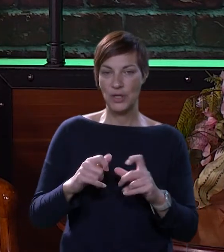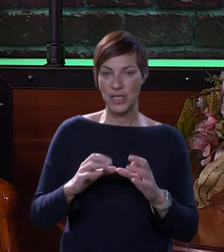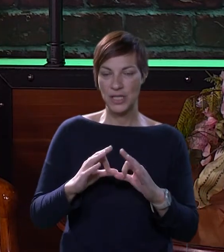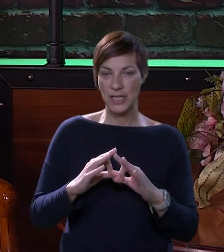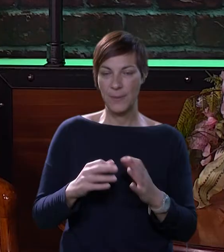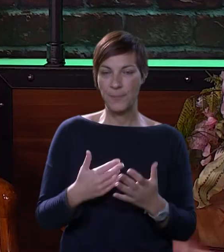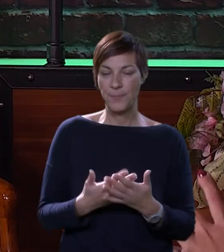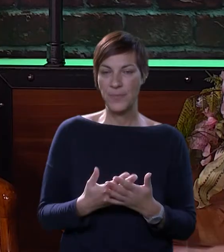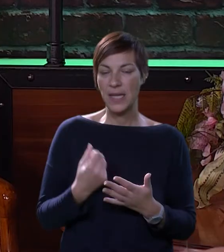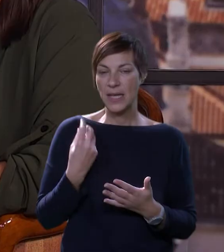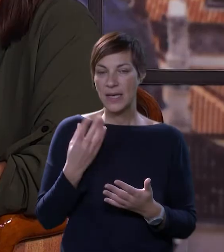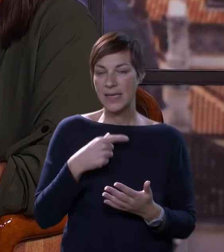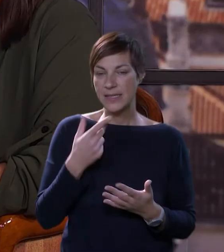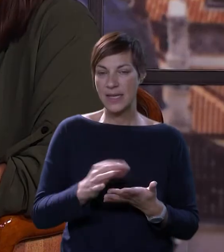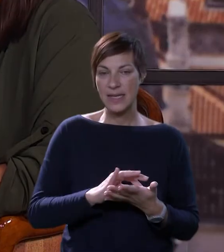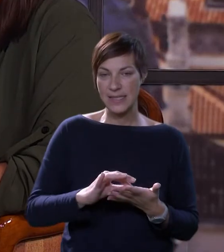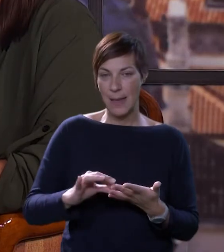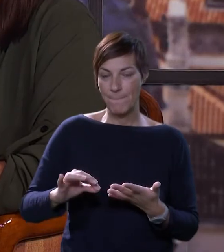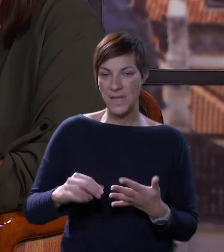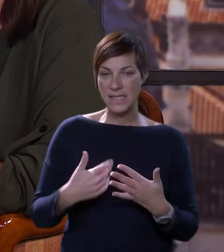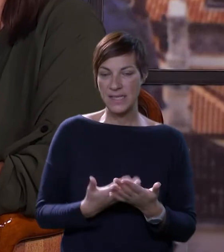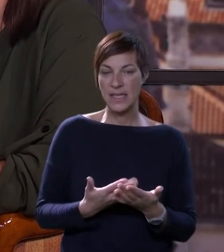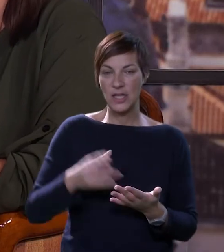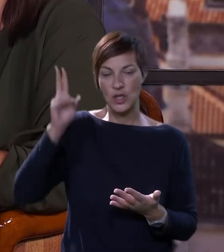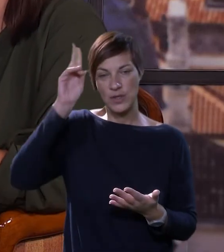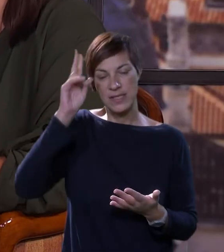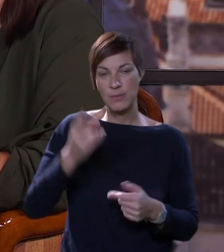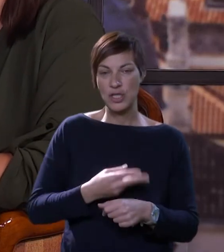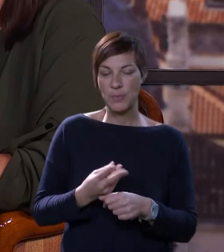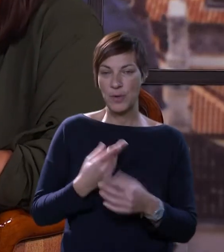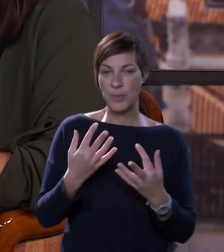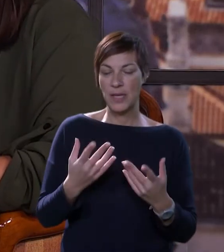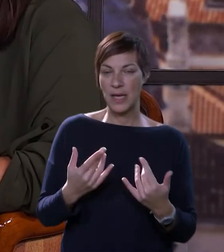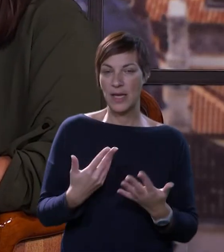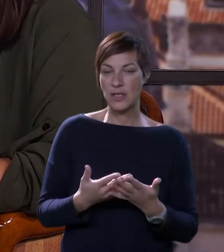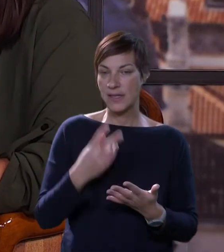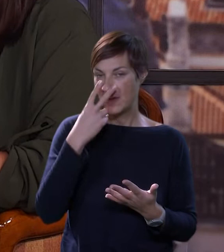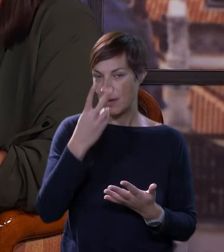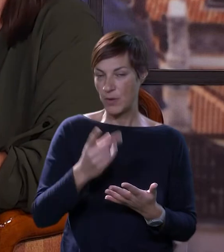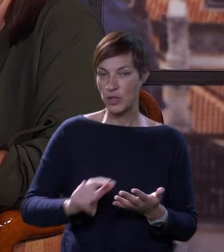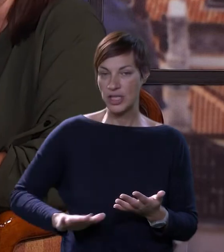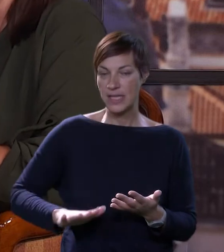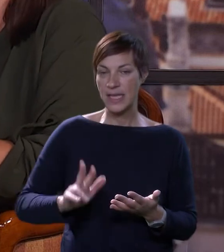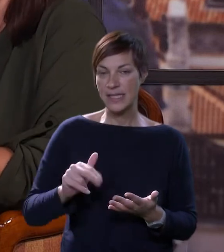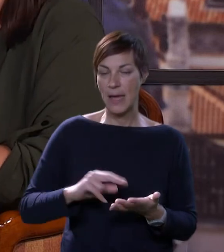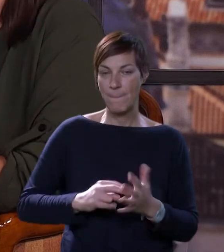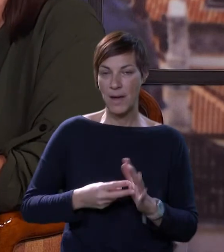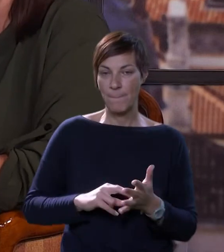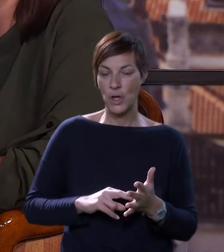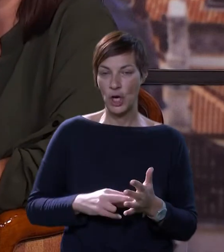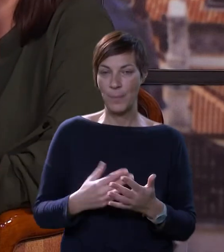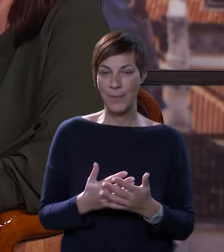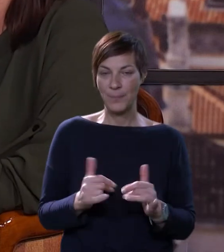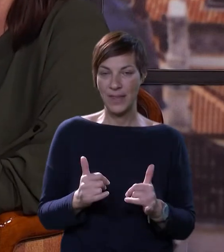motoričke vještine. Kad ste rekli za pisanje, naravno i to se može popraviti ukoliko se vrijeme uoči da dijete ima možda s time problem.